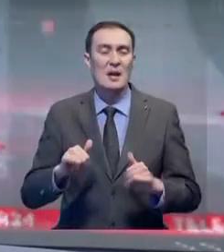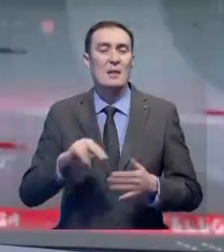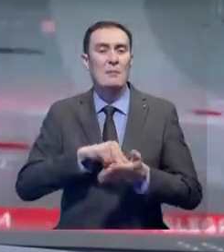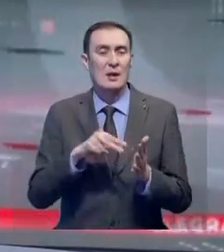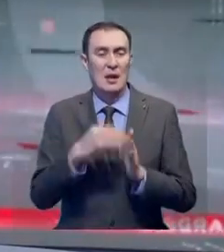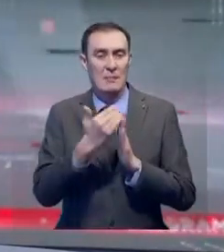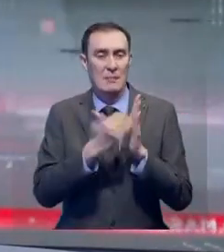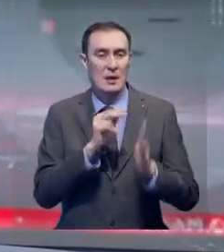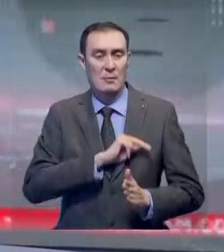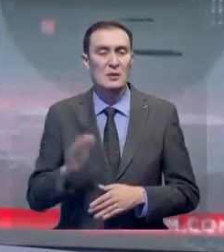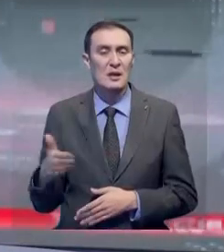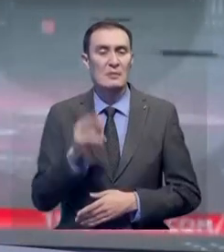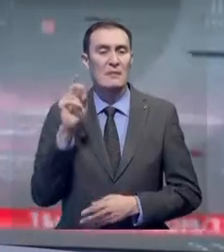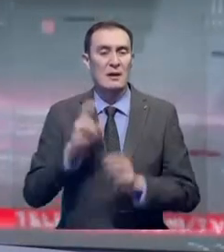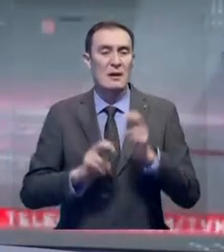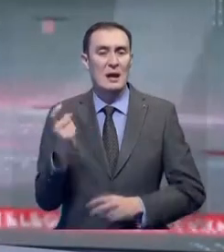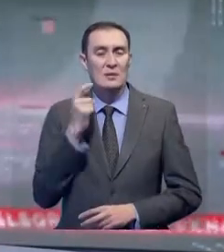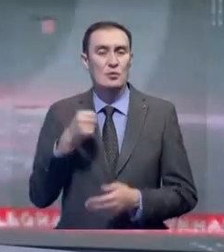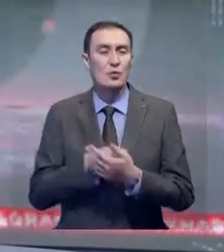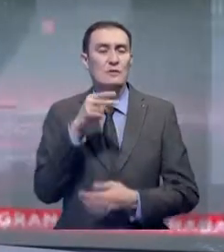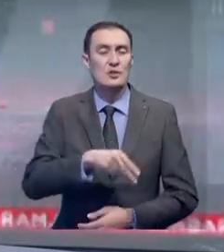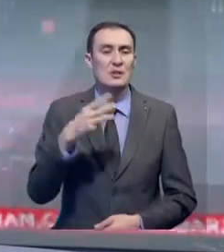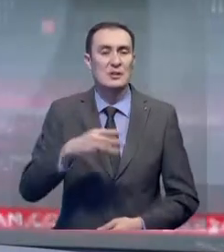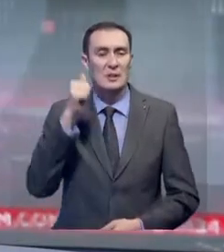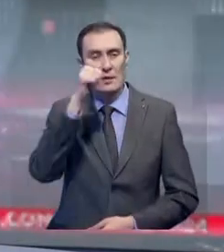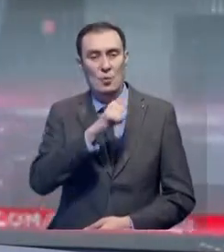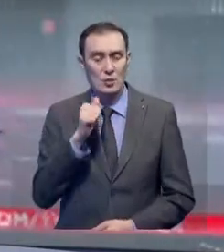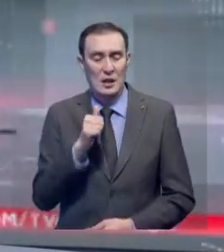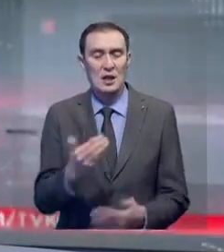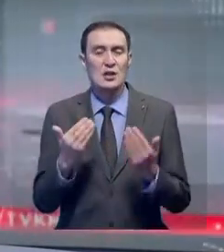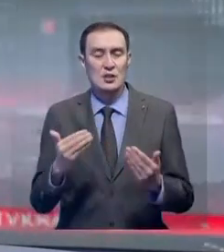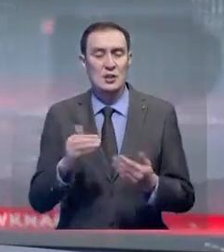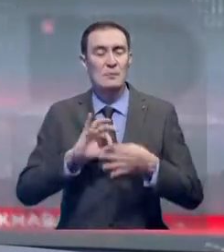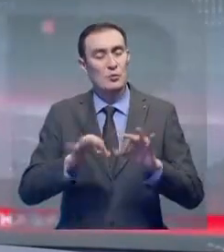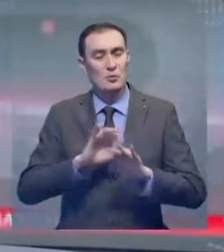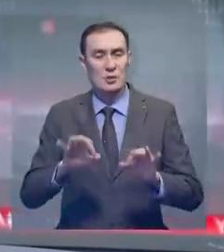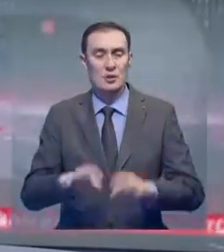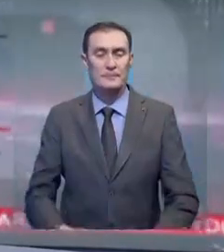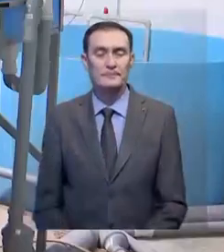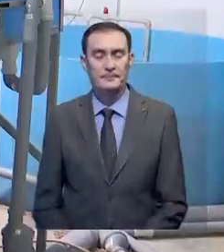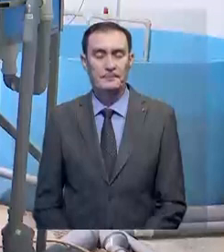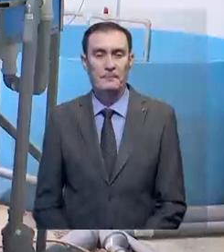региональная программа рыбного хозяйства до 2030 года. Анастасия Сулейманова расскажет.